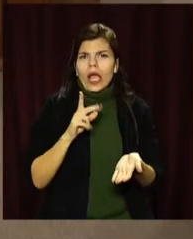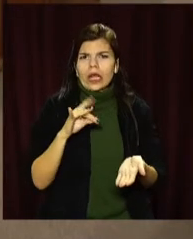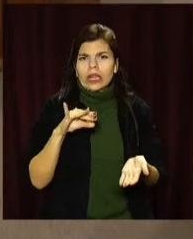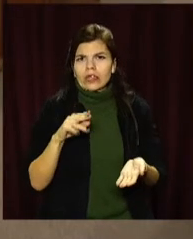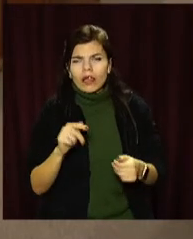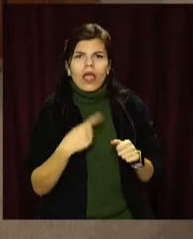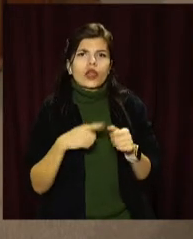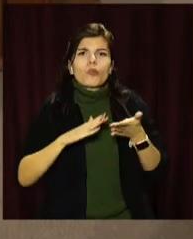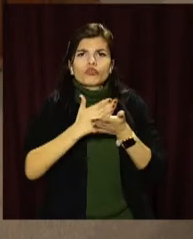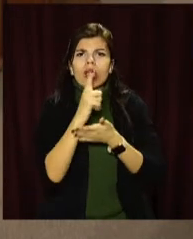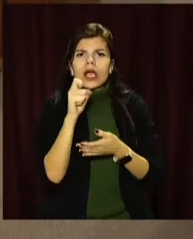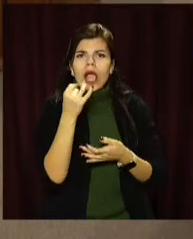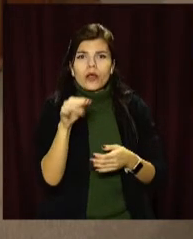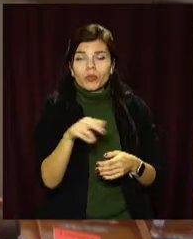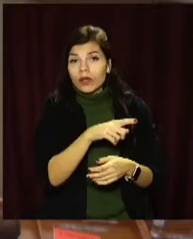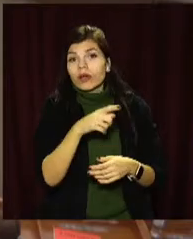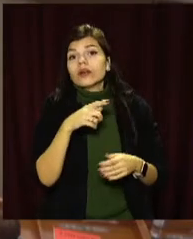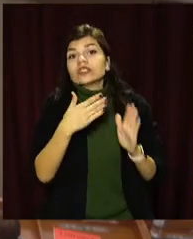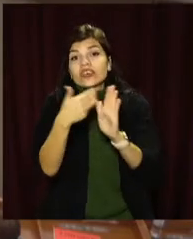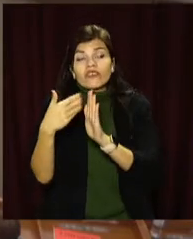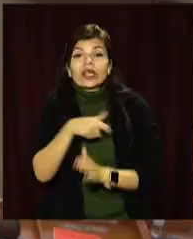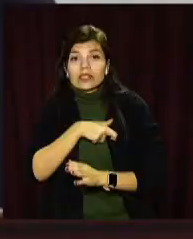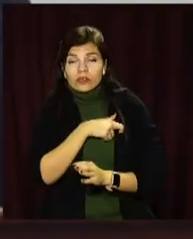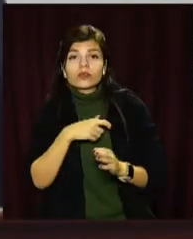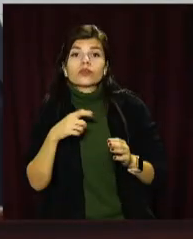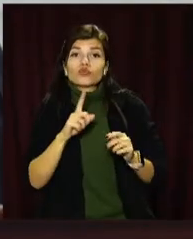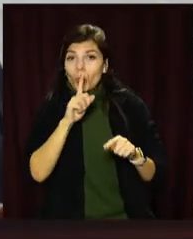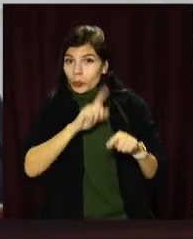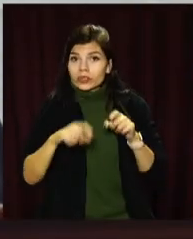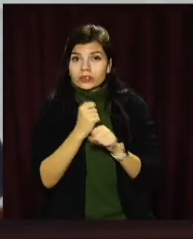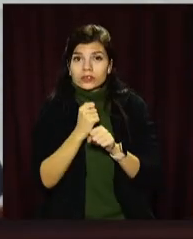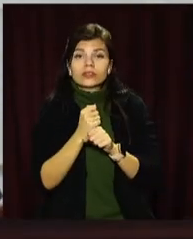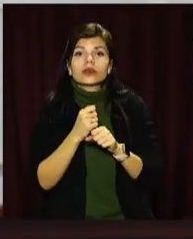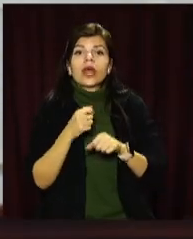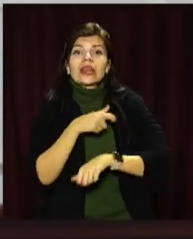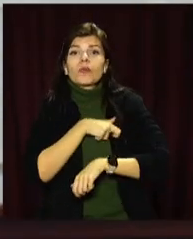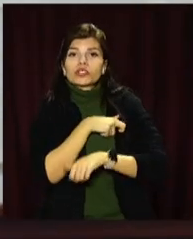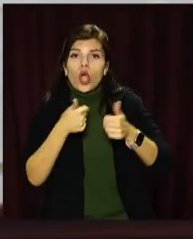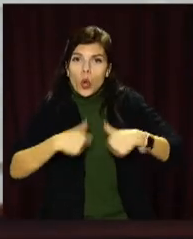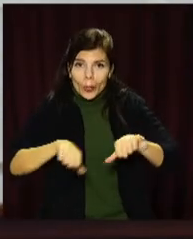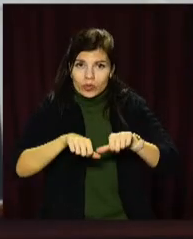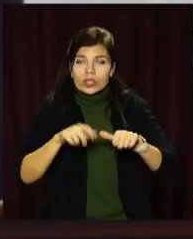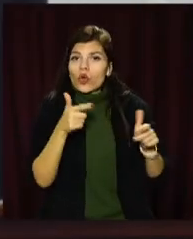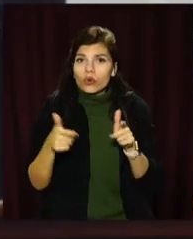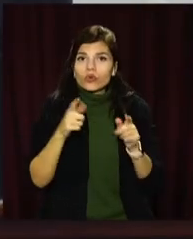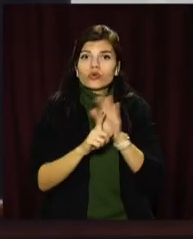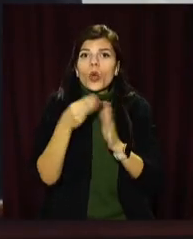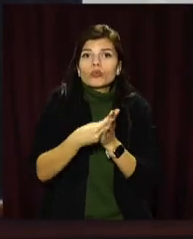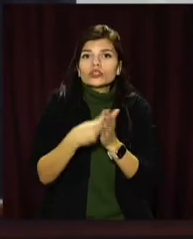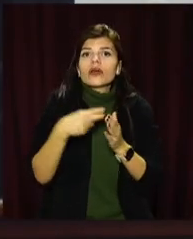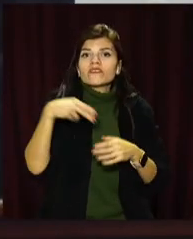хайпу. Міський голова закликав депутатів якомога швидше сформувати депутатські комісії та розпочати підготовку бюджету